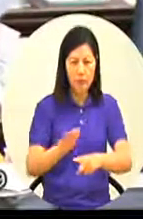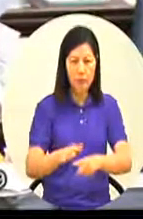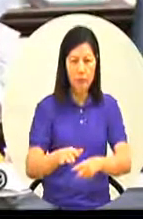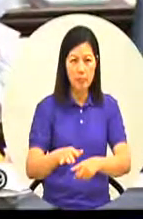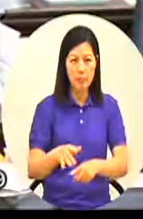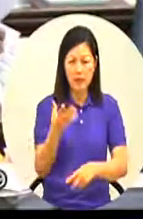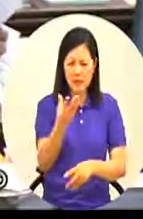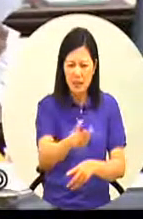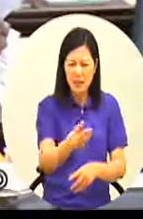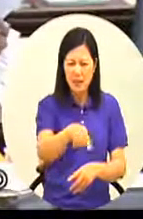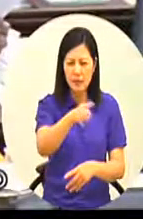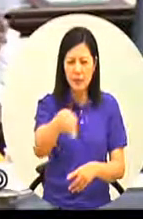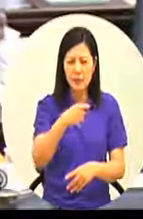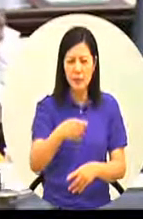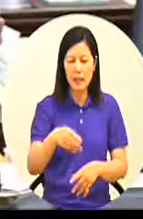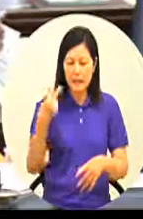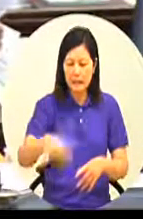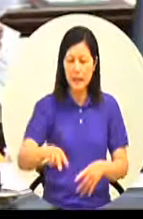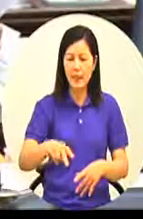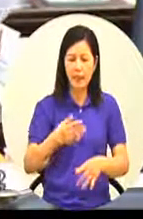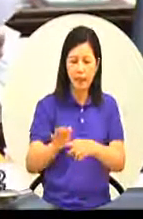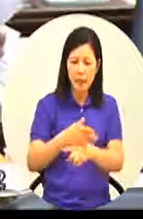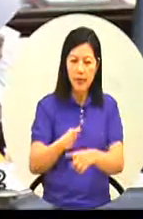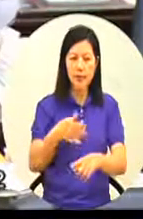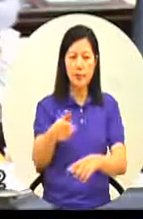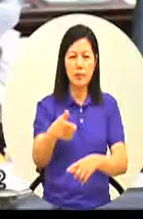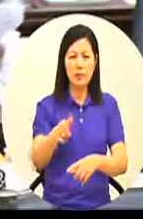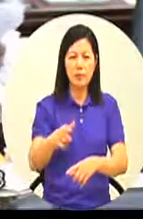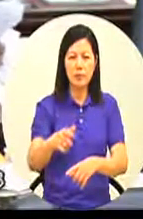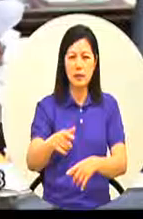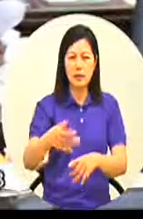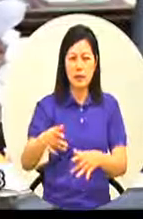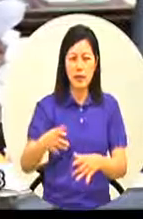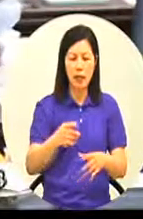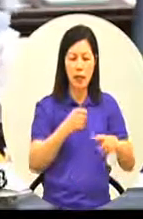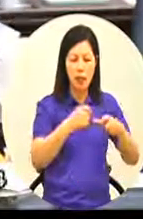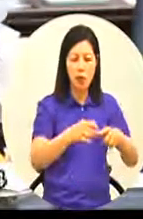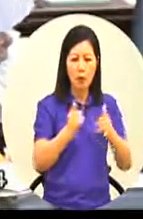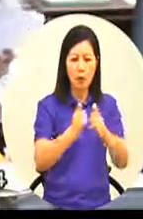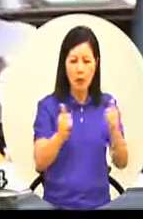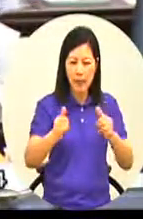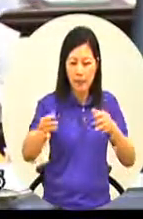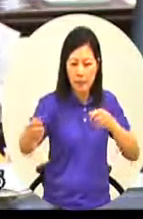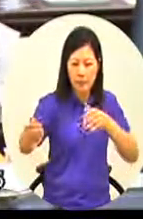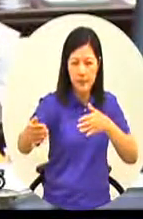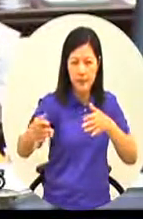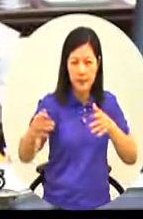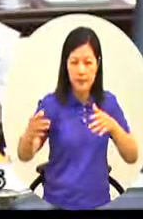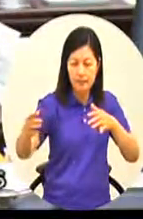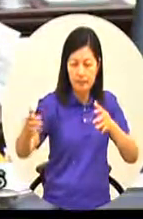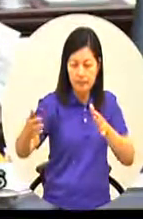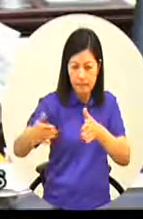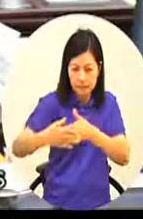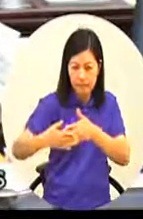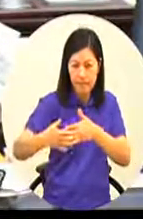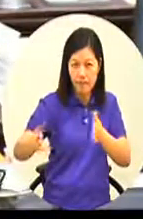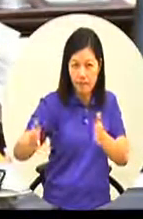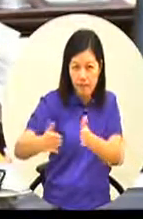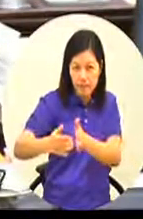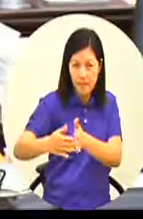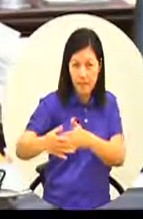在意资源的重新分配，而是强调拉近更多公民的声音，就是参与的这个部